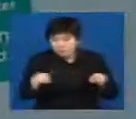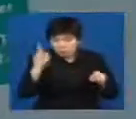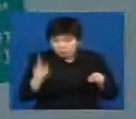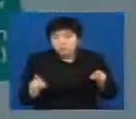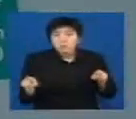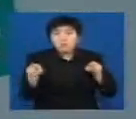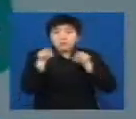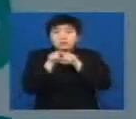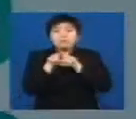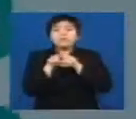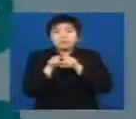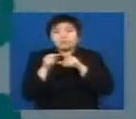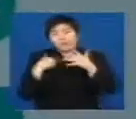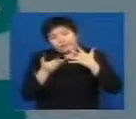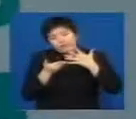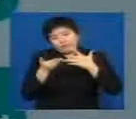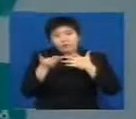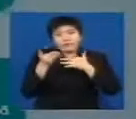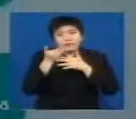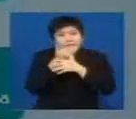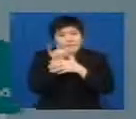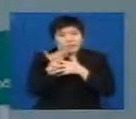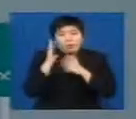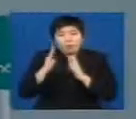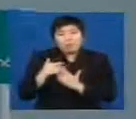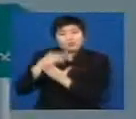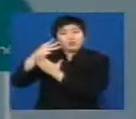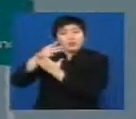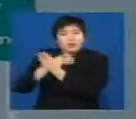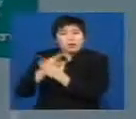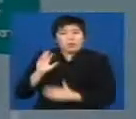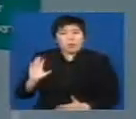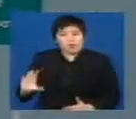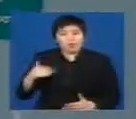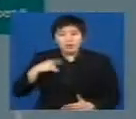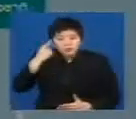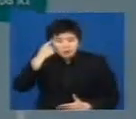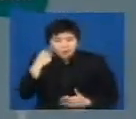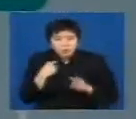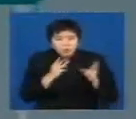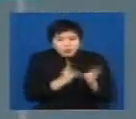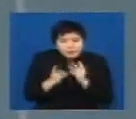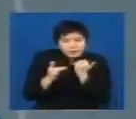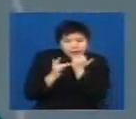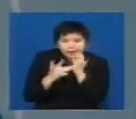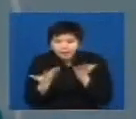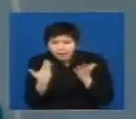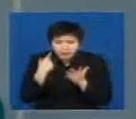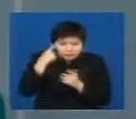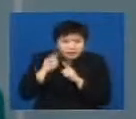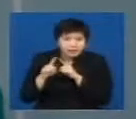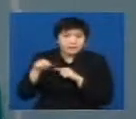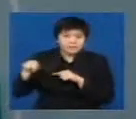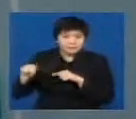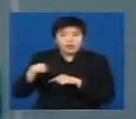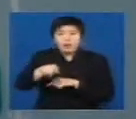ต่ว่าหลายระดับ หลายระดับ นักวิชาการก็จะต้องการข้อมูลทางด้านเทคนิคเยอะแยะเลยแต่ประชาชนไม่ต้องการเทคนิคข้อมูลเดียวกันน ะ เราก็ต้